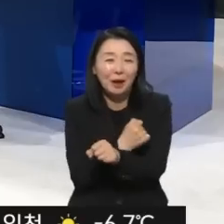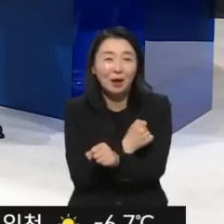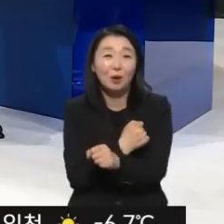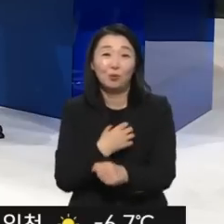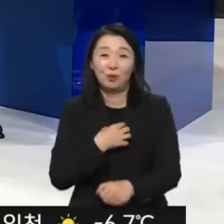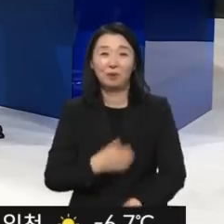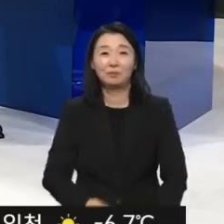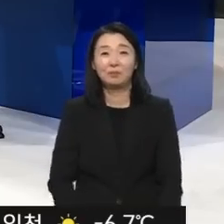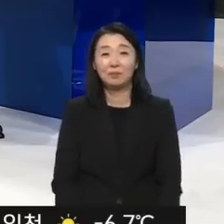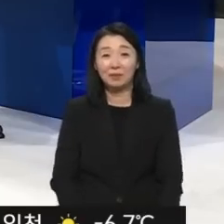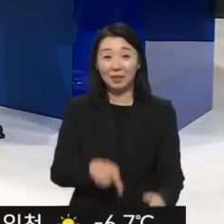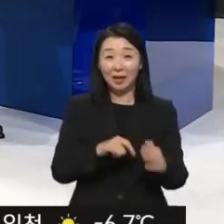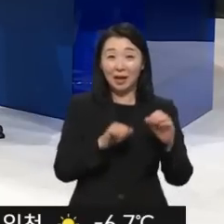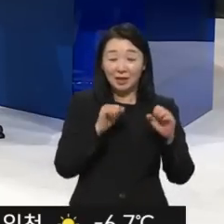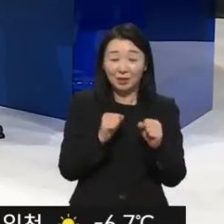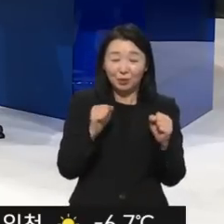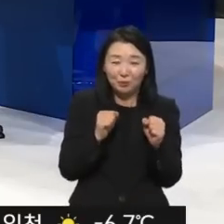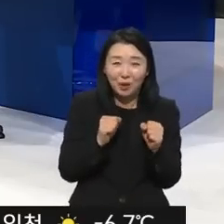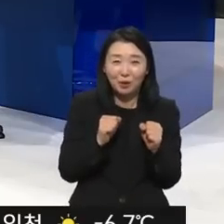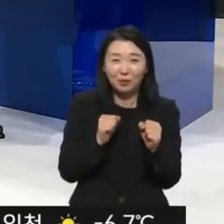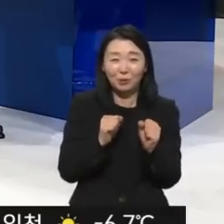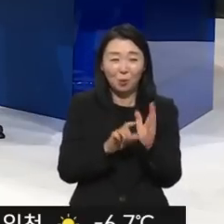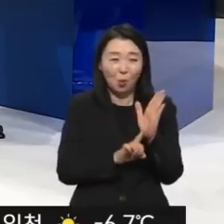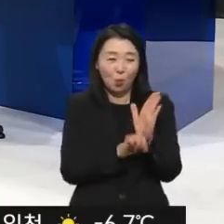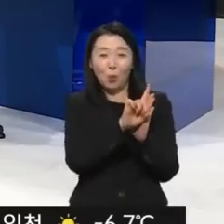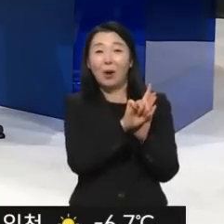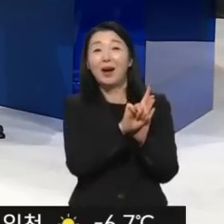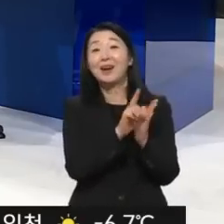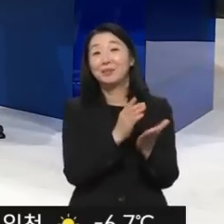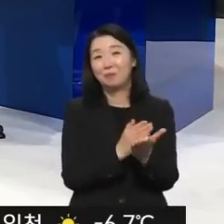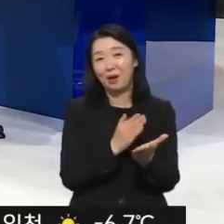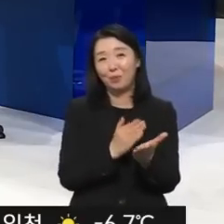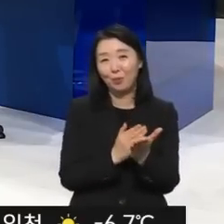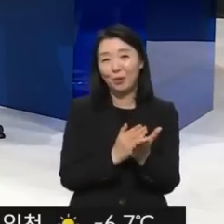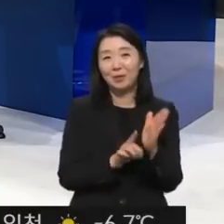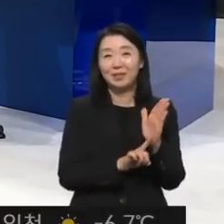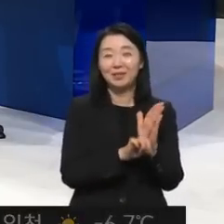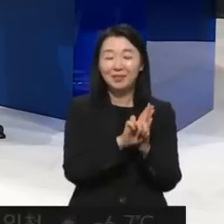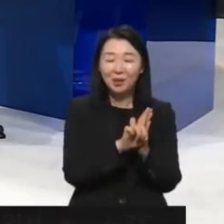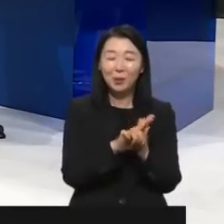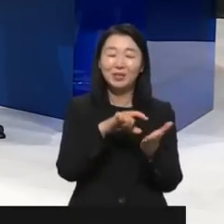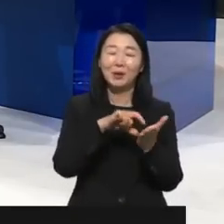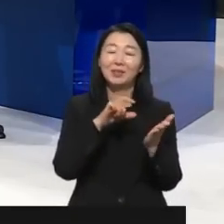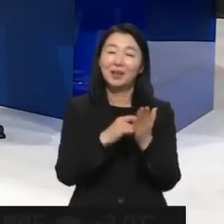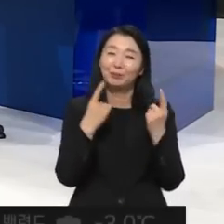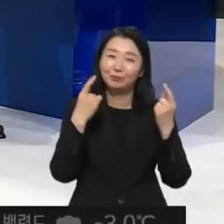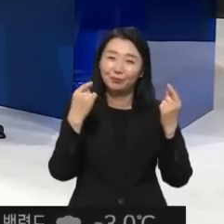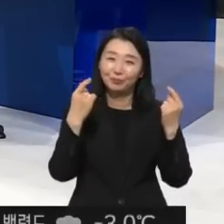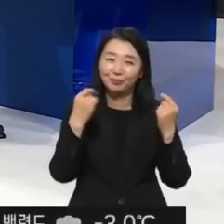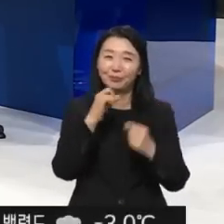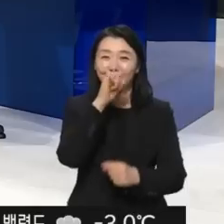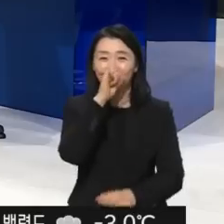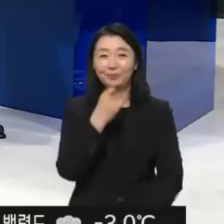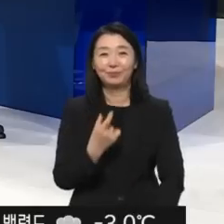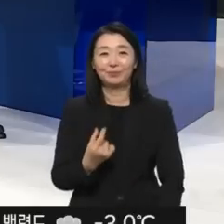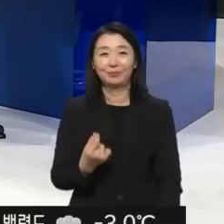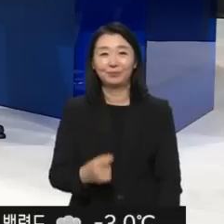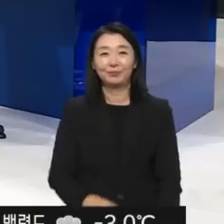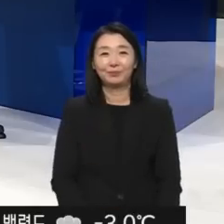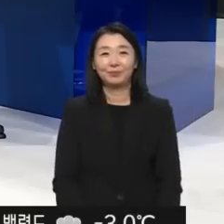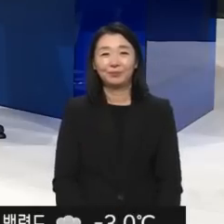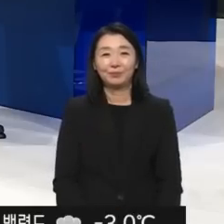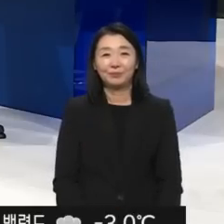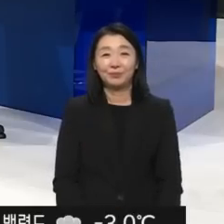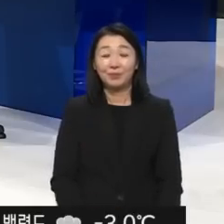하는데요. 안에 있을 때는 춥다고 너무 온도를 높이는 것보다 실내 온도를 적정하게 유지하는 것도 도움이 많이 된다고